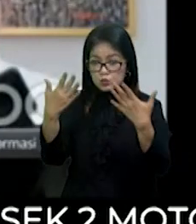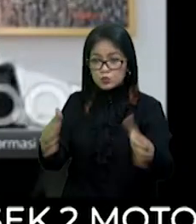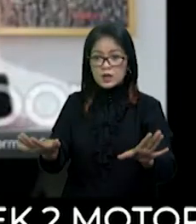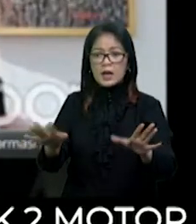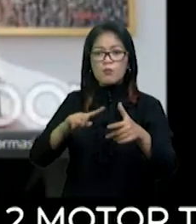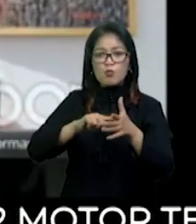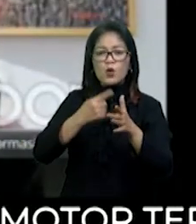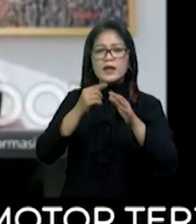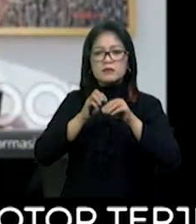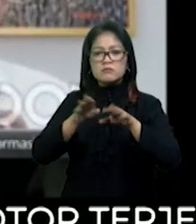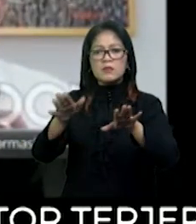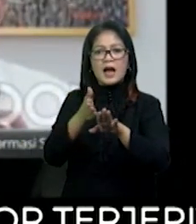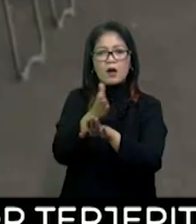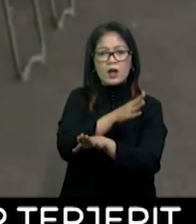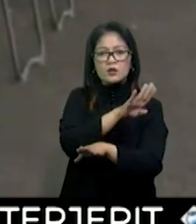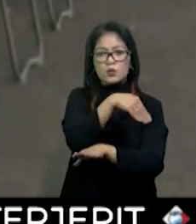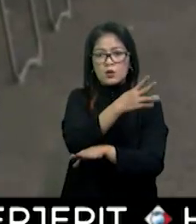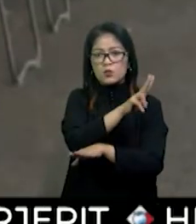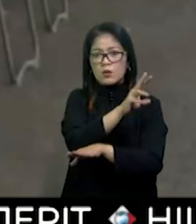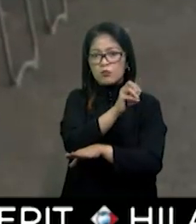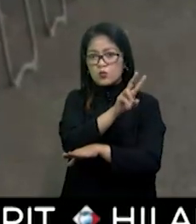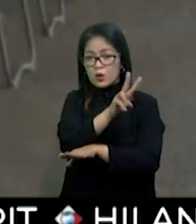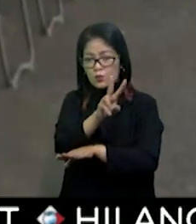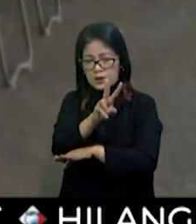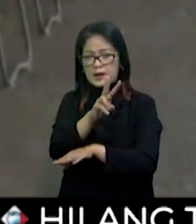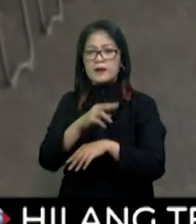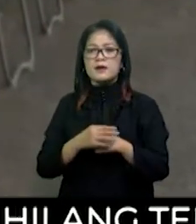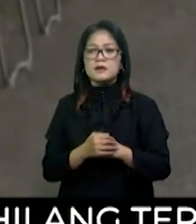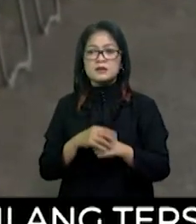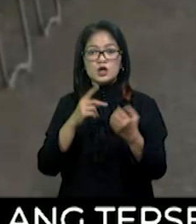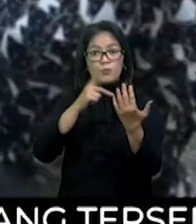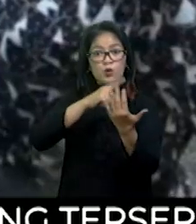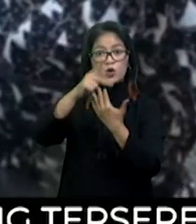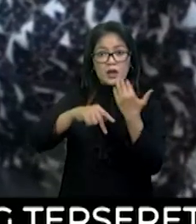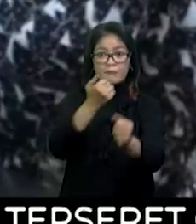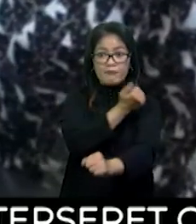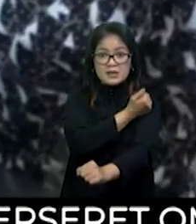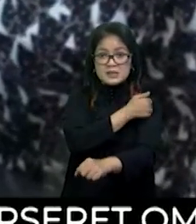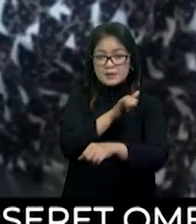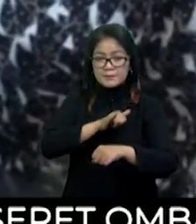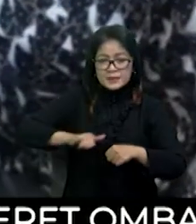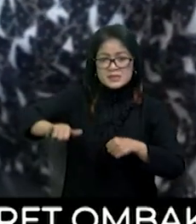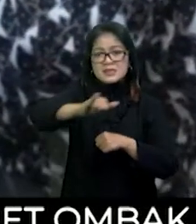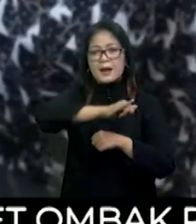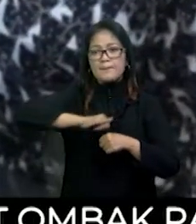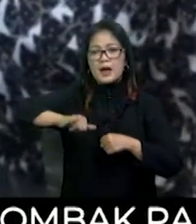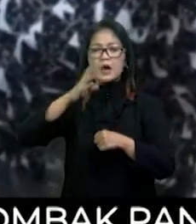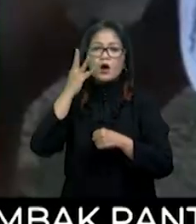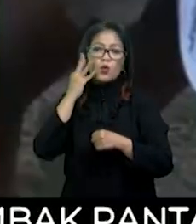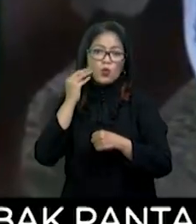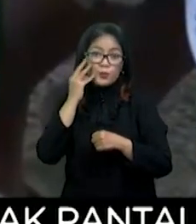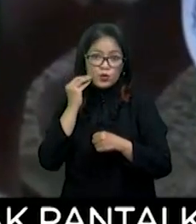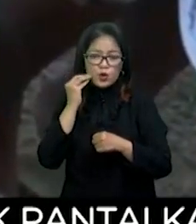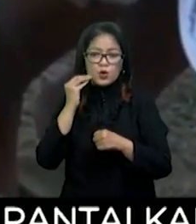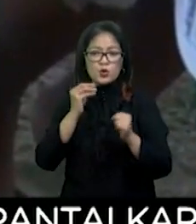di awal tahun depan. Untuk program vaksinasi massal COVID-19, sasaran usia remaja 12 hingga